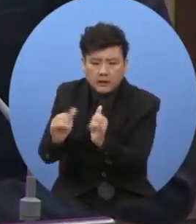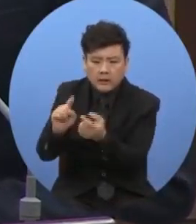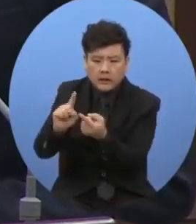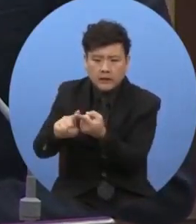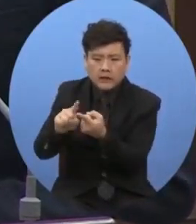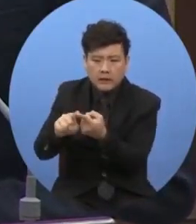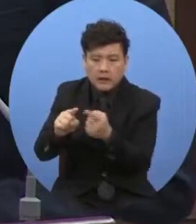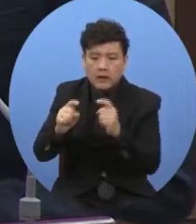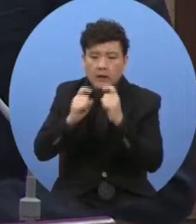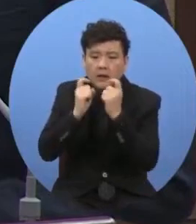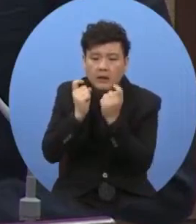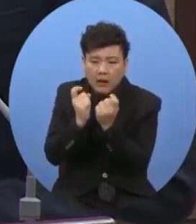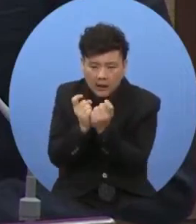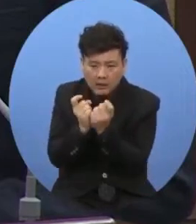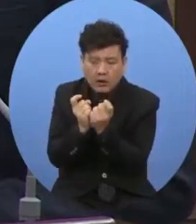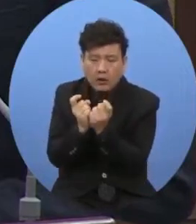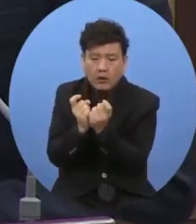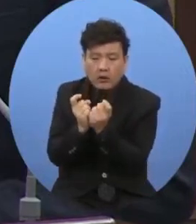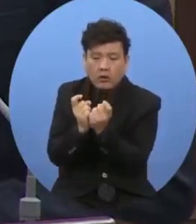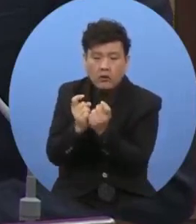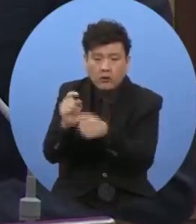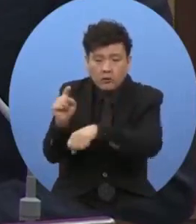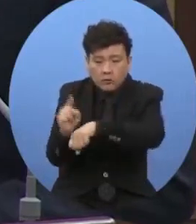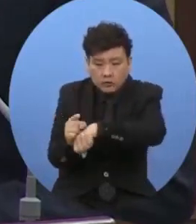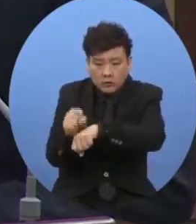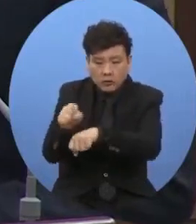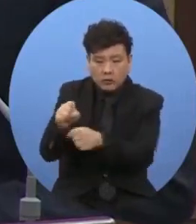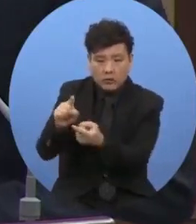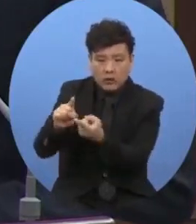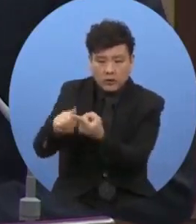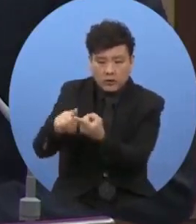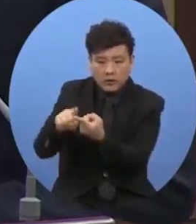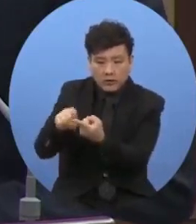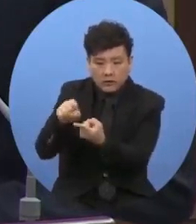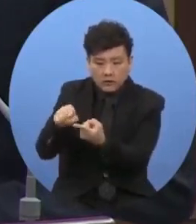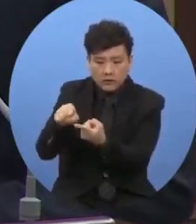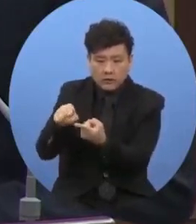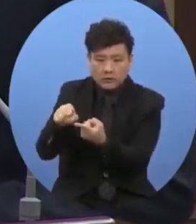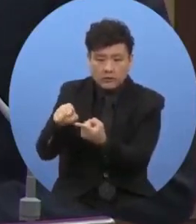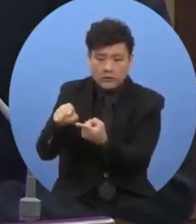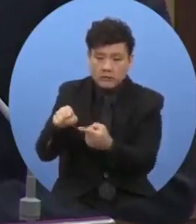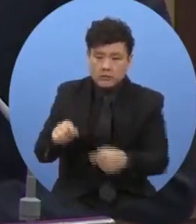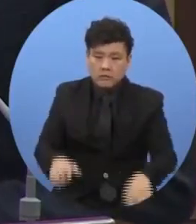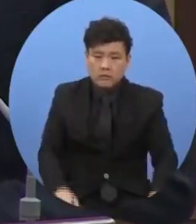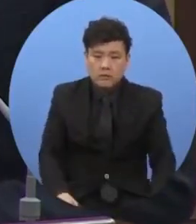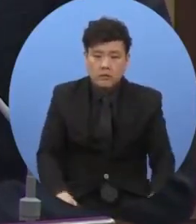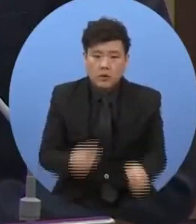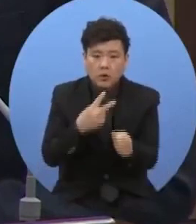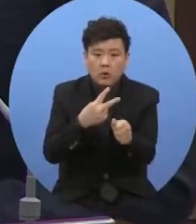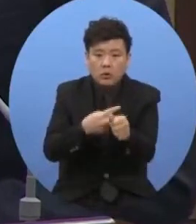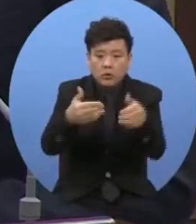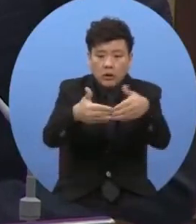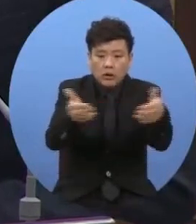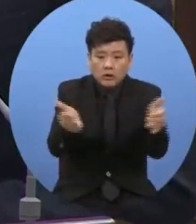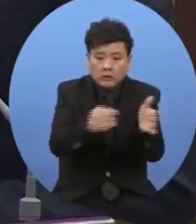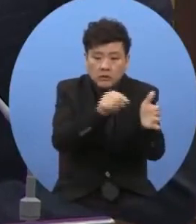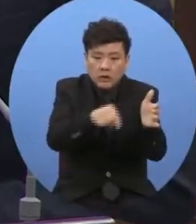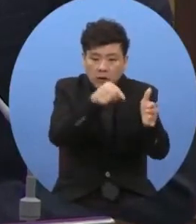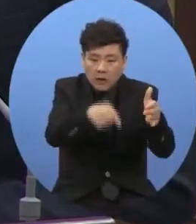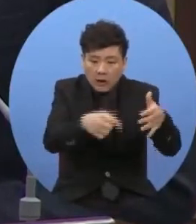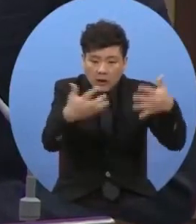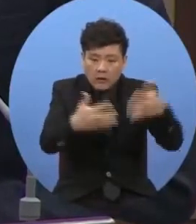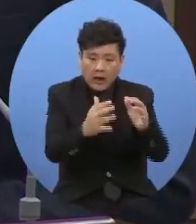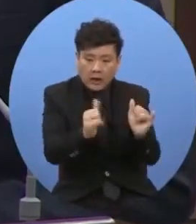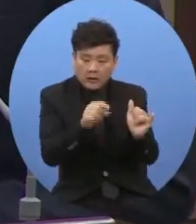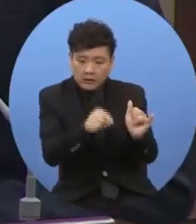개념에 개별성과 맥락을 부여하지 않았다라는 지적을 했어요. 가령 이제 교사 집단 내부에서 약자의 위치에